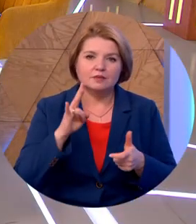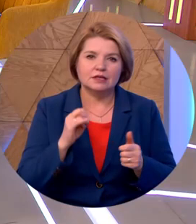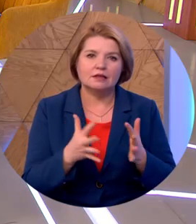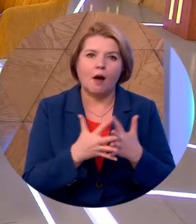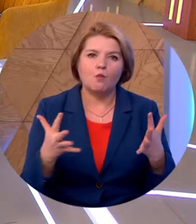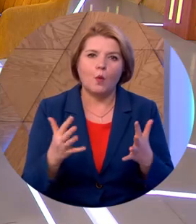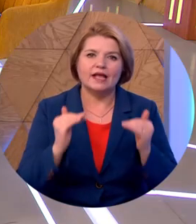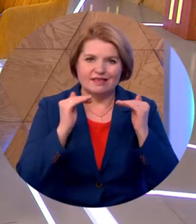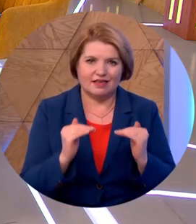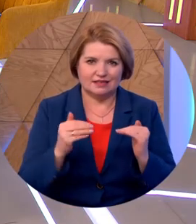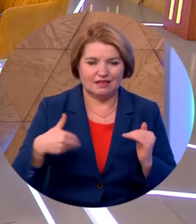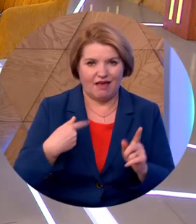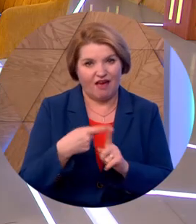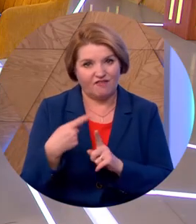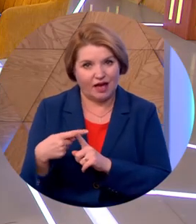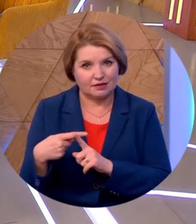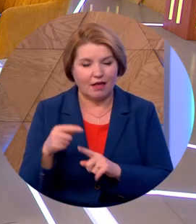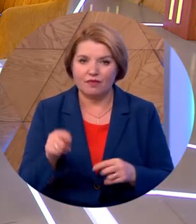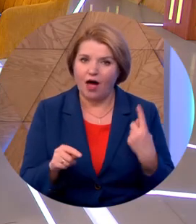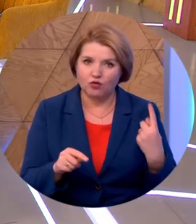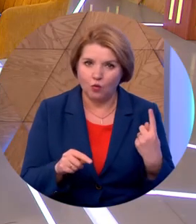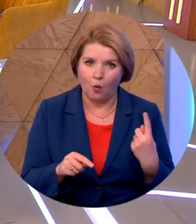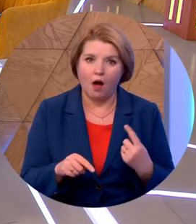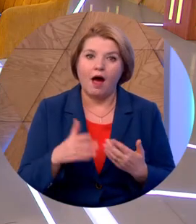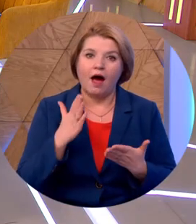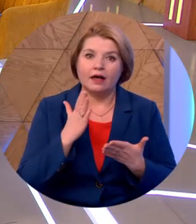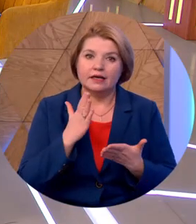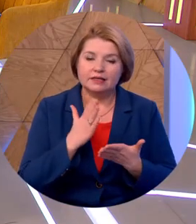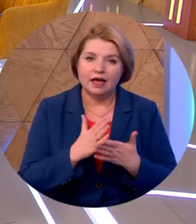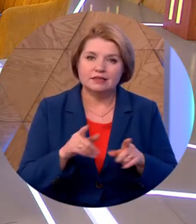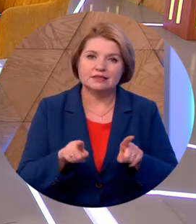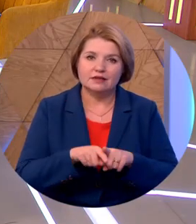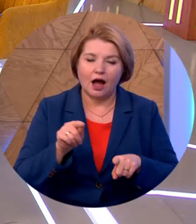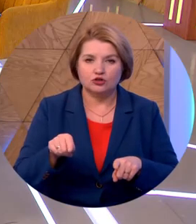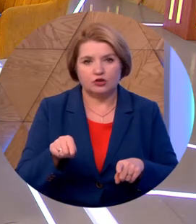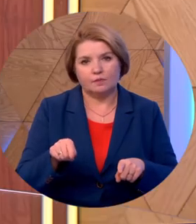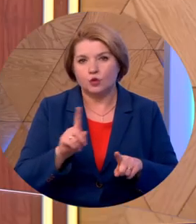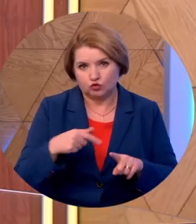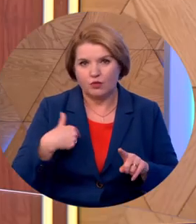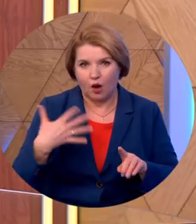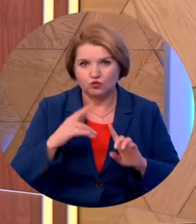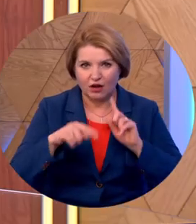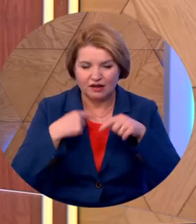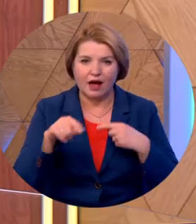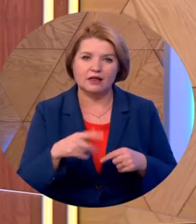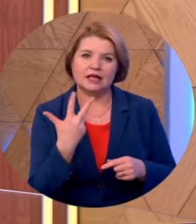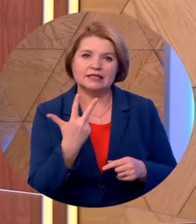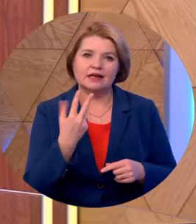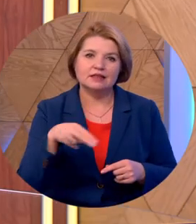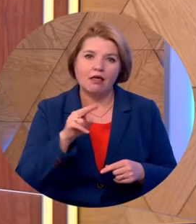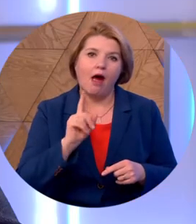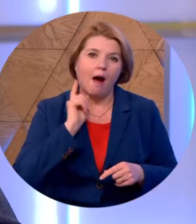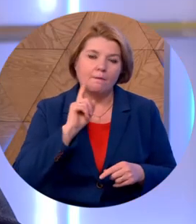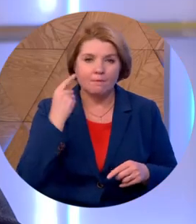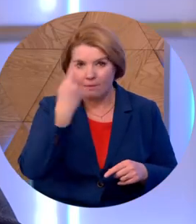обычной би биоревитализации это один момент второй момент есть процедура нами разработана то что я уже говорил это 3D моложе где мы